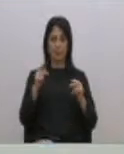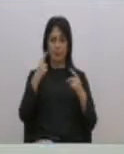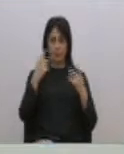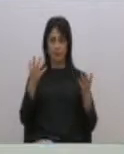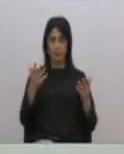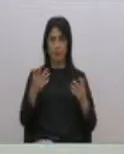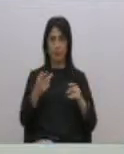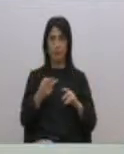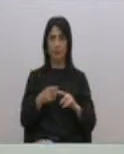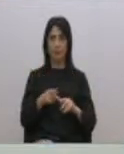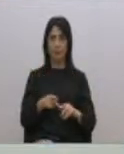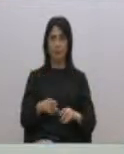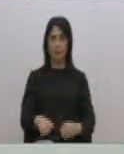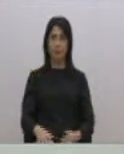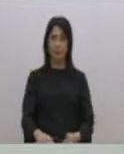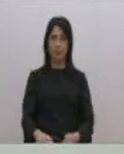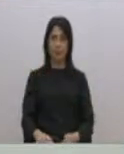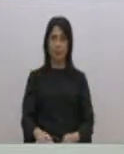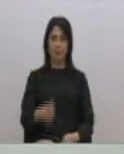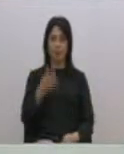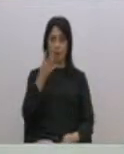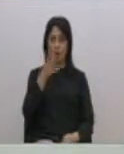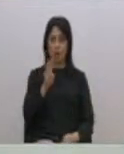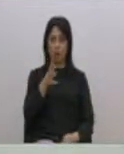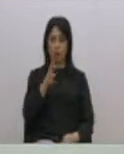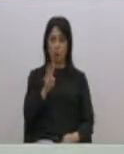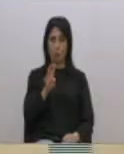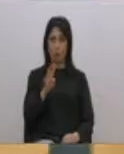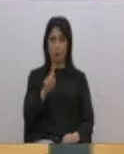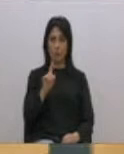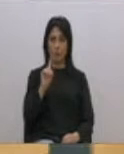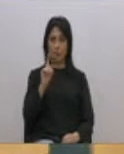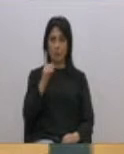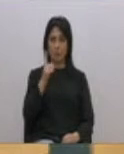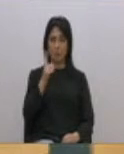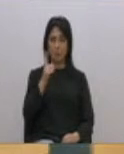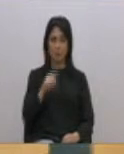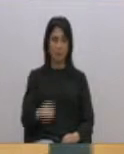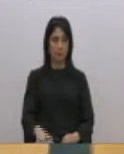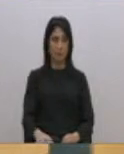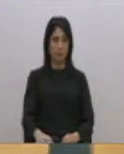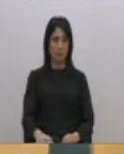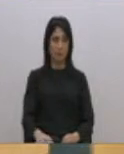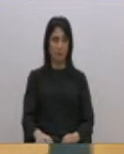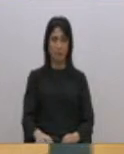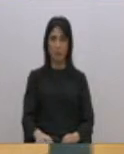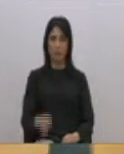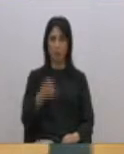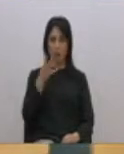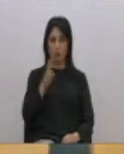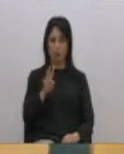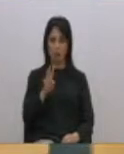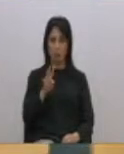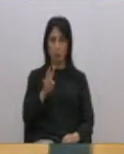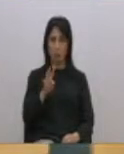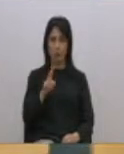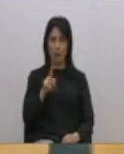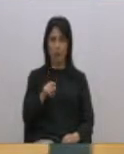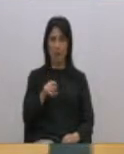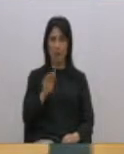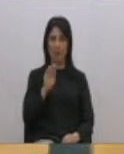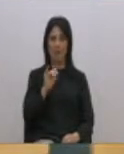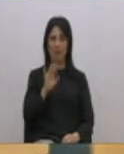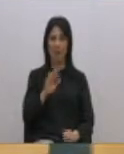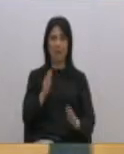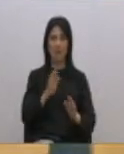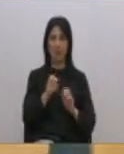Დიახ, ანუ 4 წუთი ამ პირველ ანუ პირველ ეს არის 4 წუთი და ფრაქციას